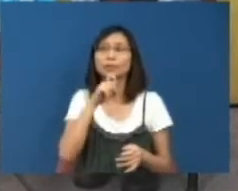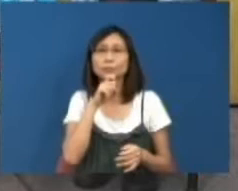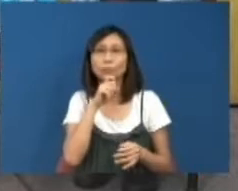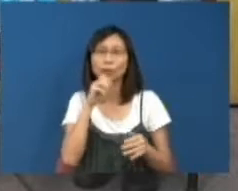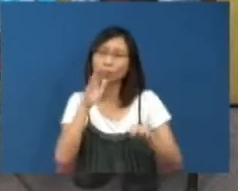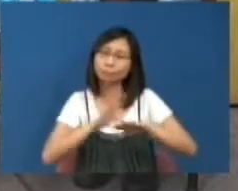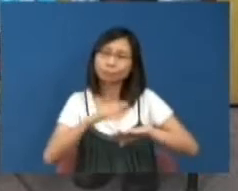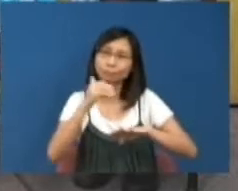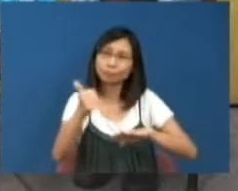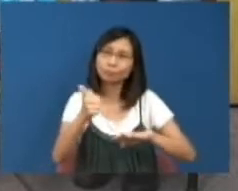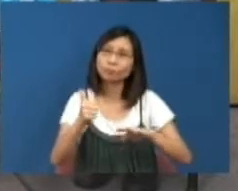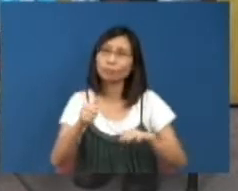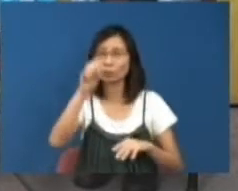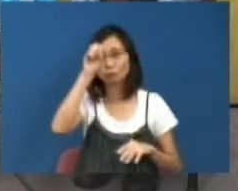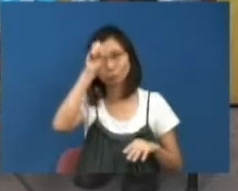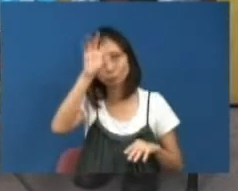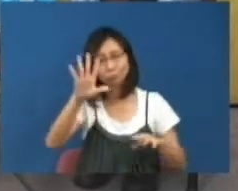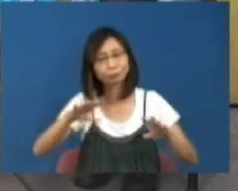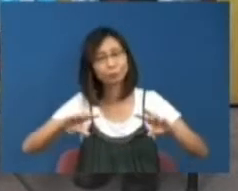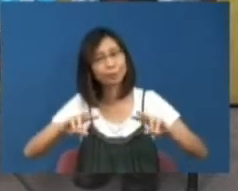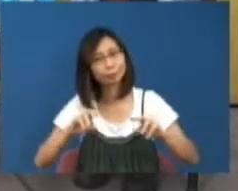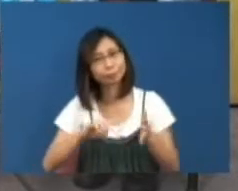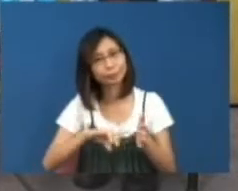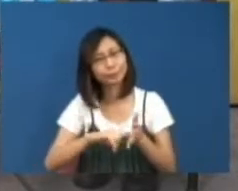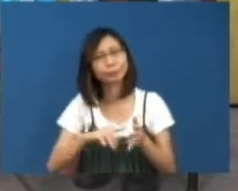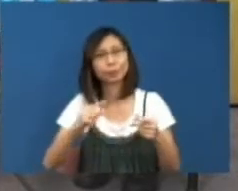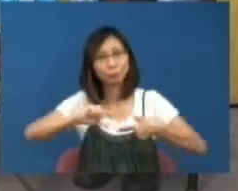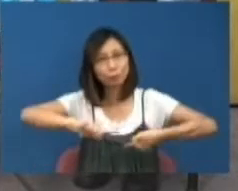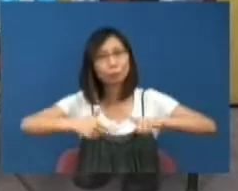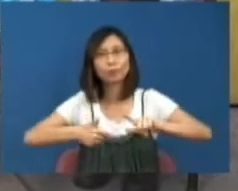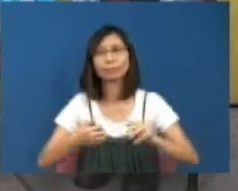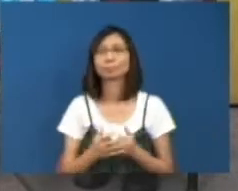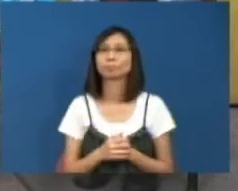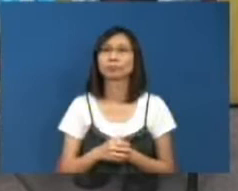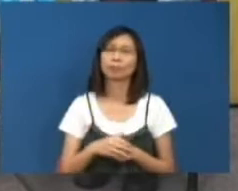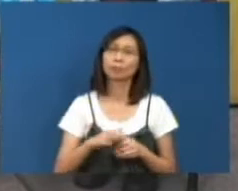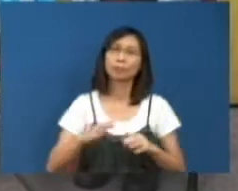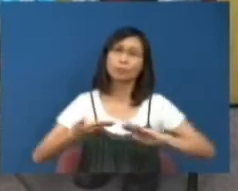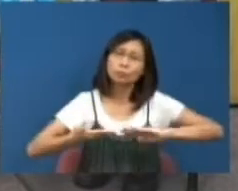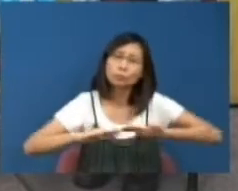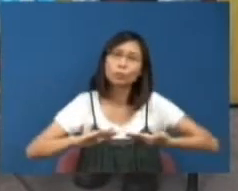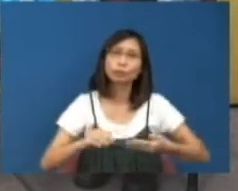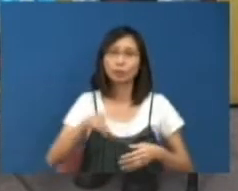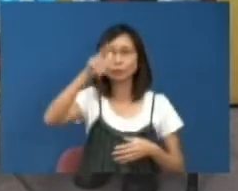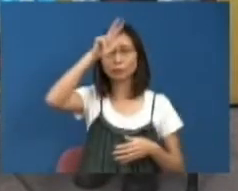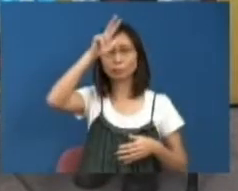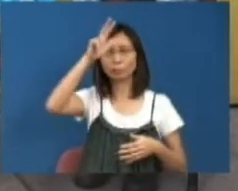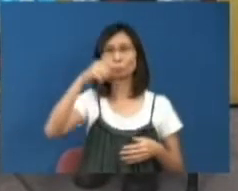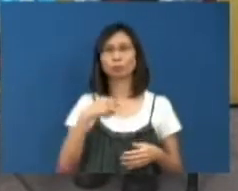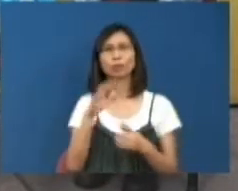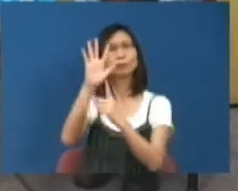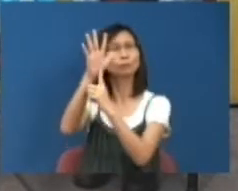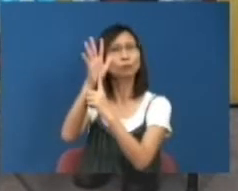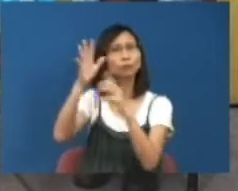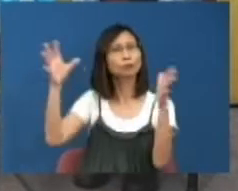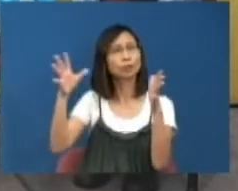明白，明白。 因為我做能源嘅咧，我唔會反對呢樣嘢。 但如果調翻轉頭，特區政府成日都係用啲大型風車，其實安唔